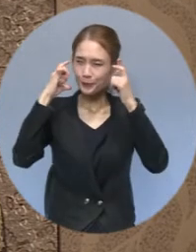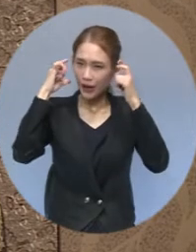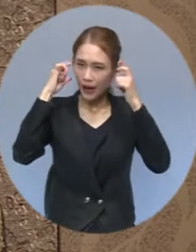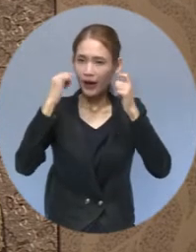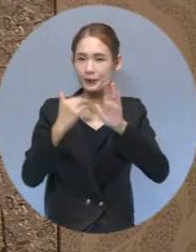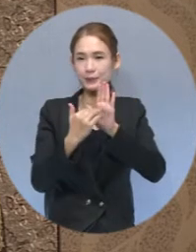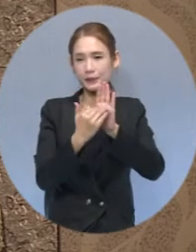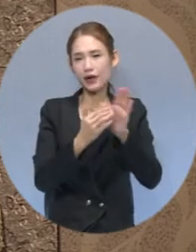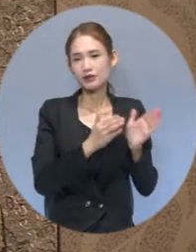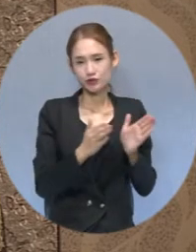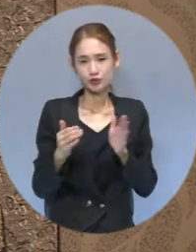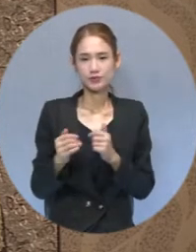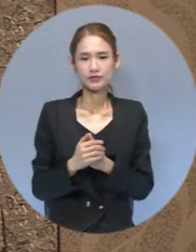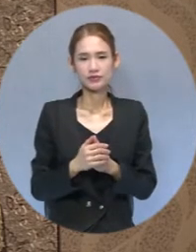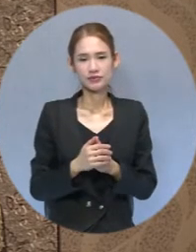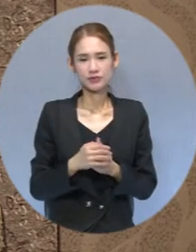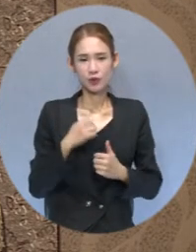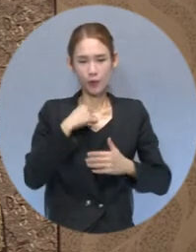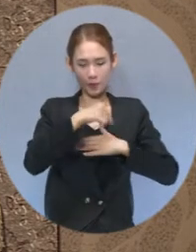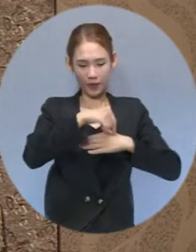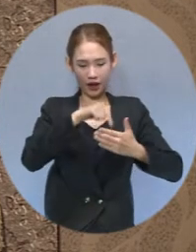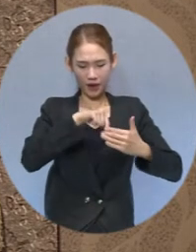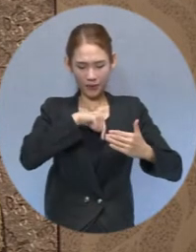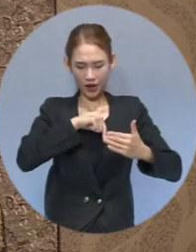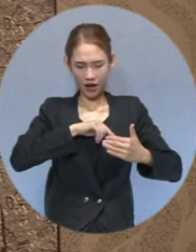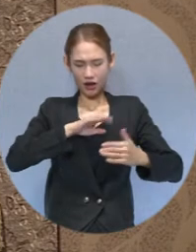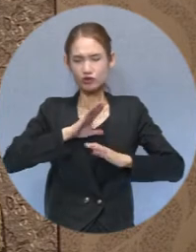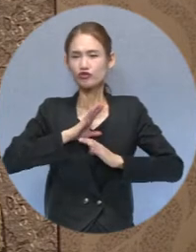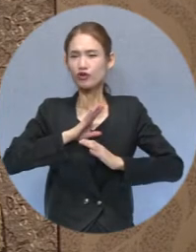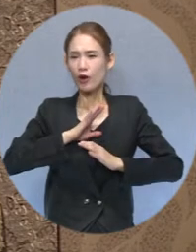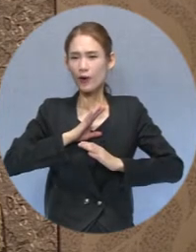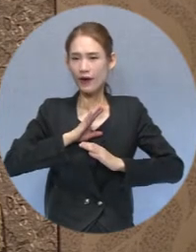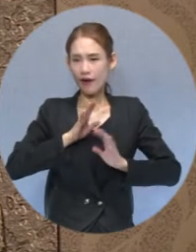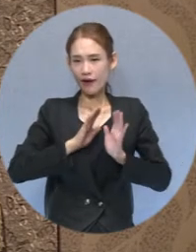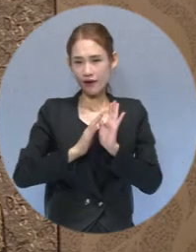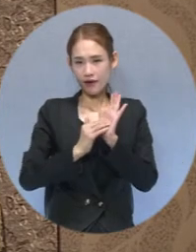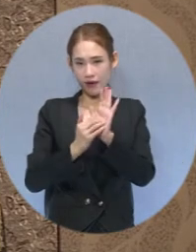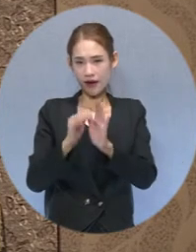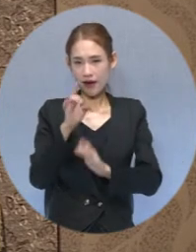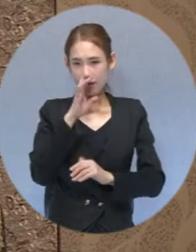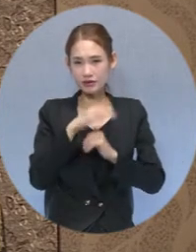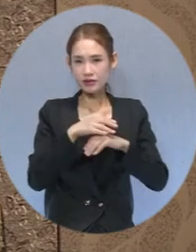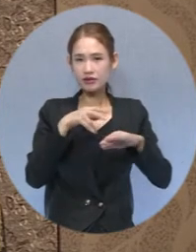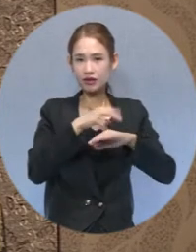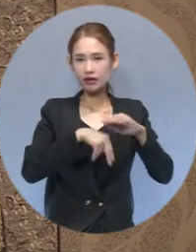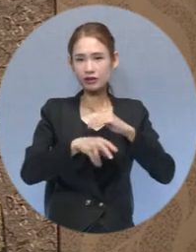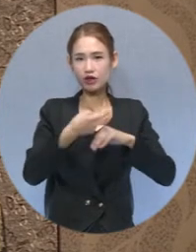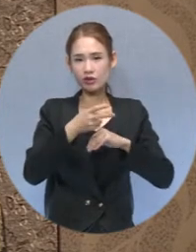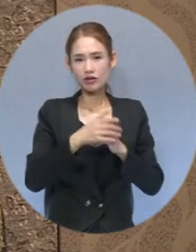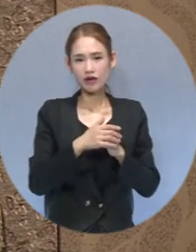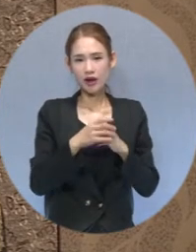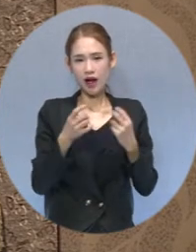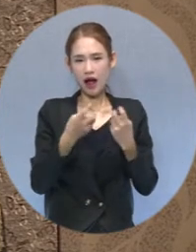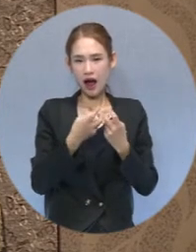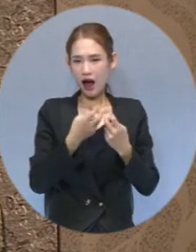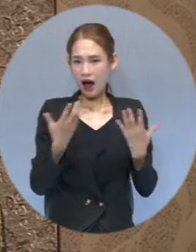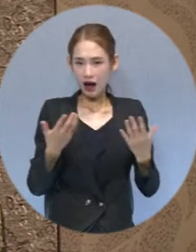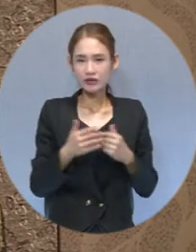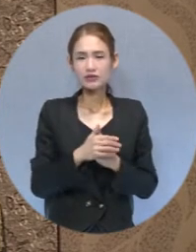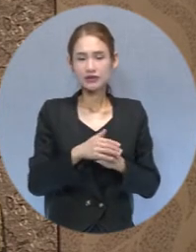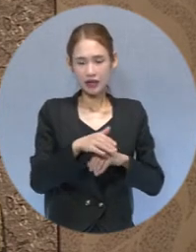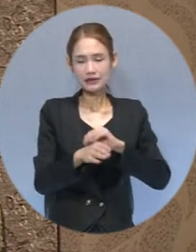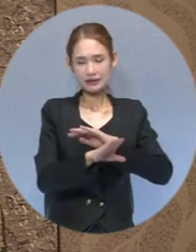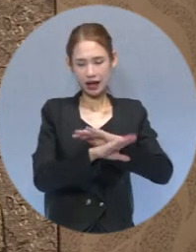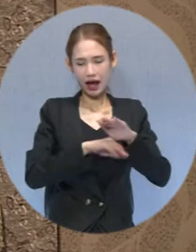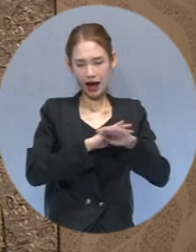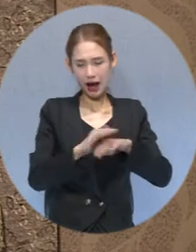대비하면서 가장 마음의 경각심이죠. 나 코로나 그렇죠. 걸리면 안 된다. 맞습니다. 대중교통이 설 수 있다. 그런 각오가 있으니까 네. 그래도 지금 자선방하고